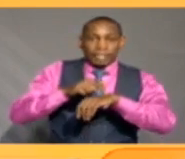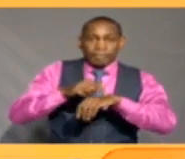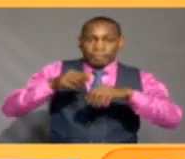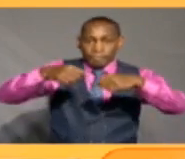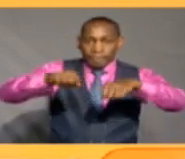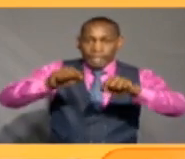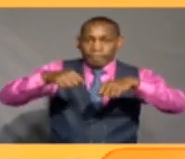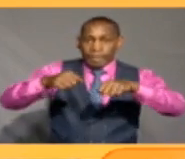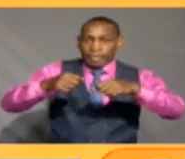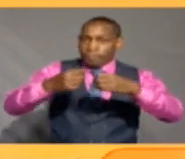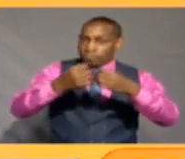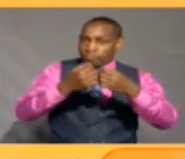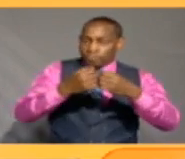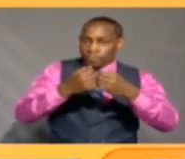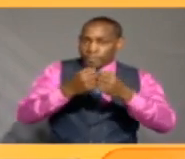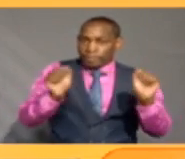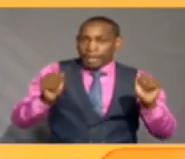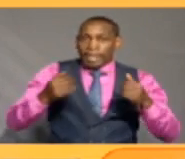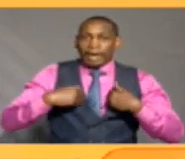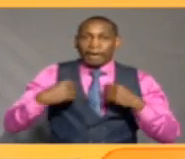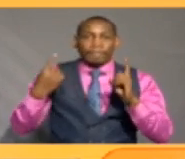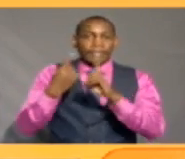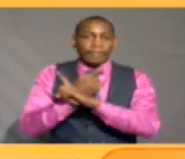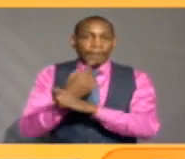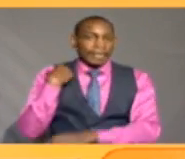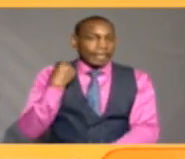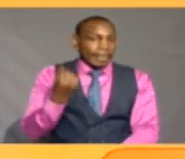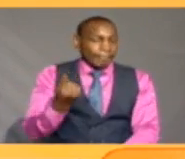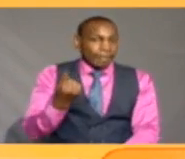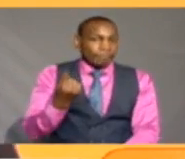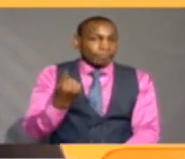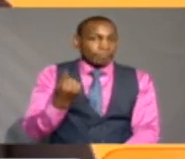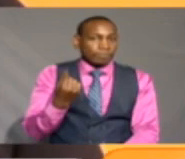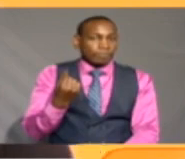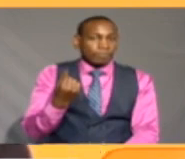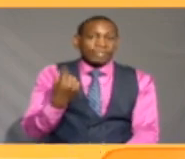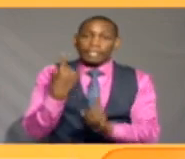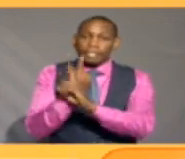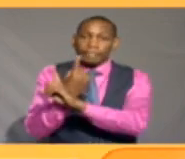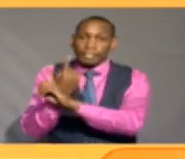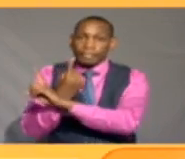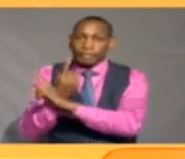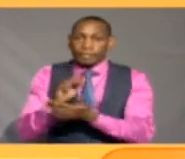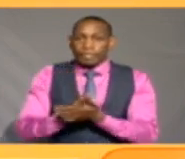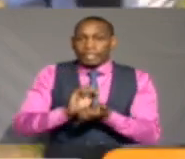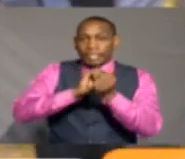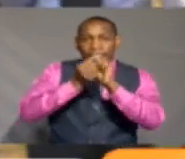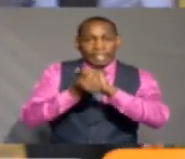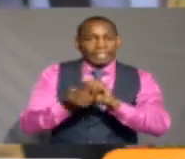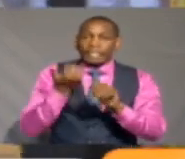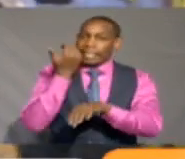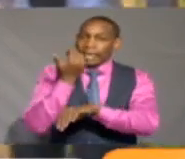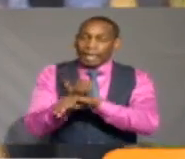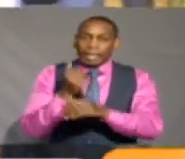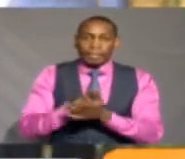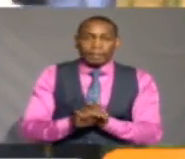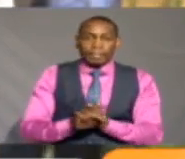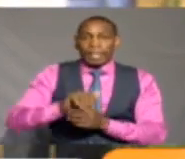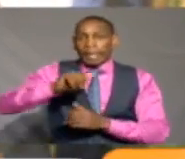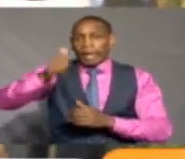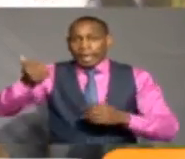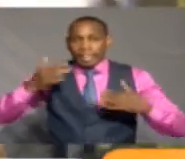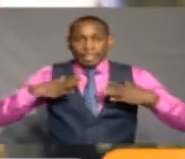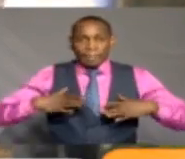bike, ameleta namba zingine tofauti na kurekebisha imekuwa ngumu. Huku wananchi